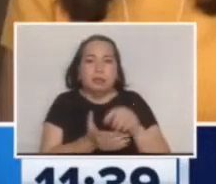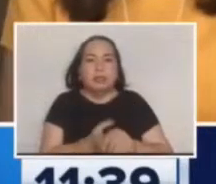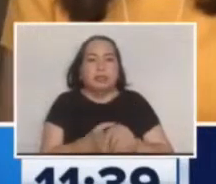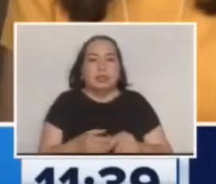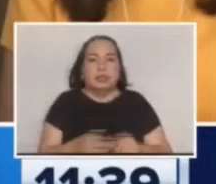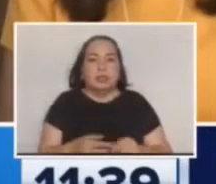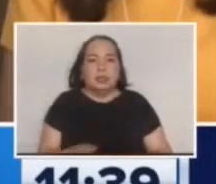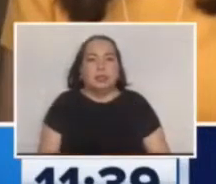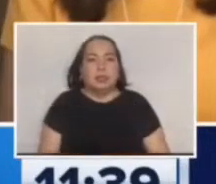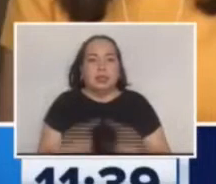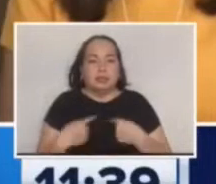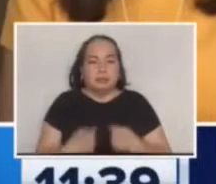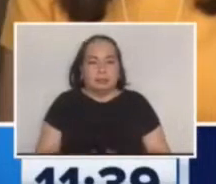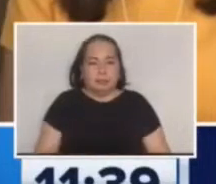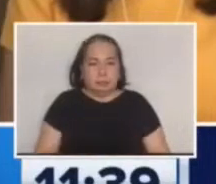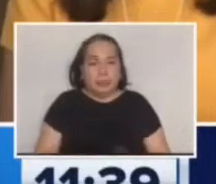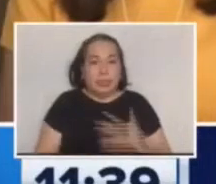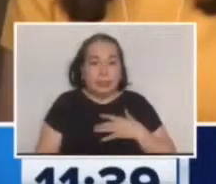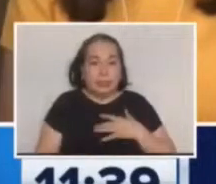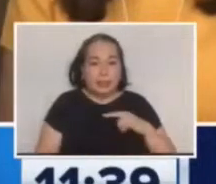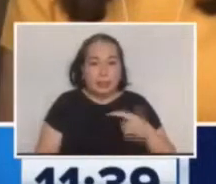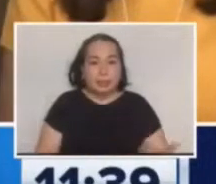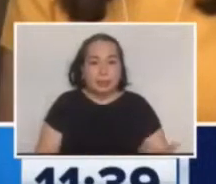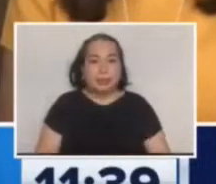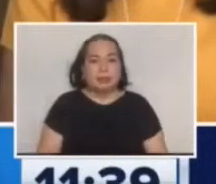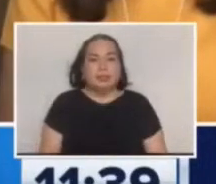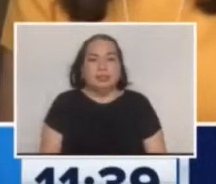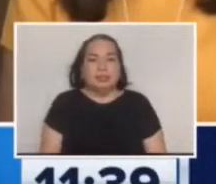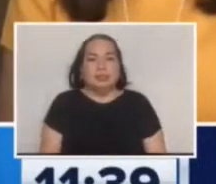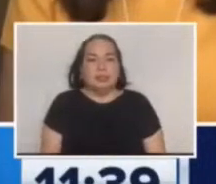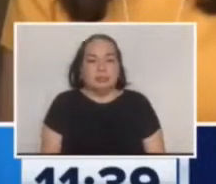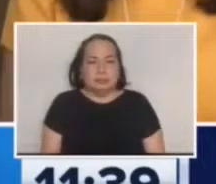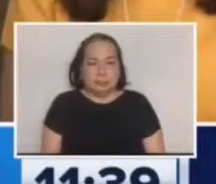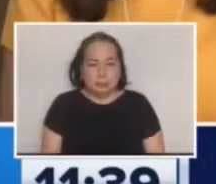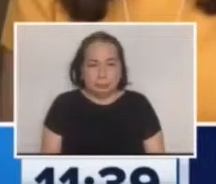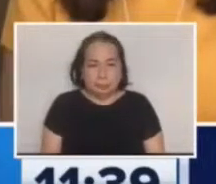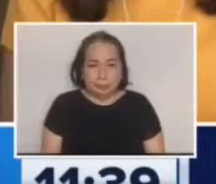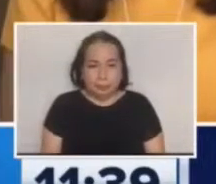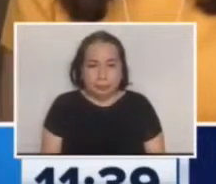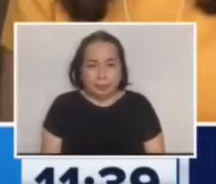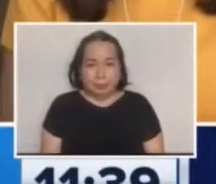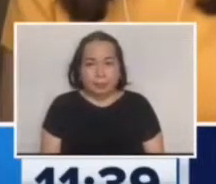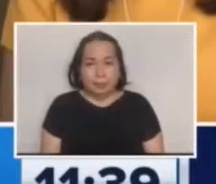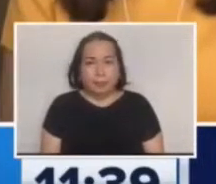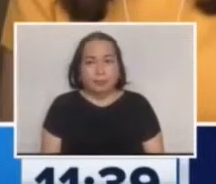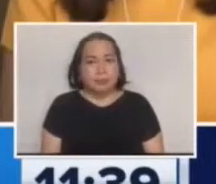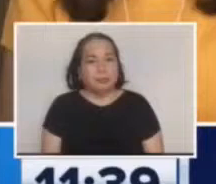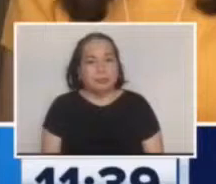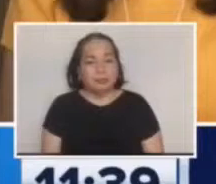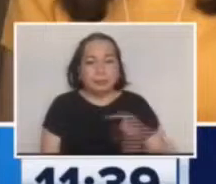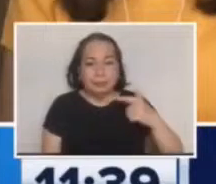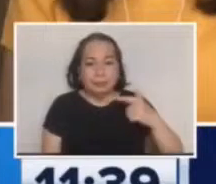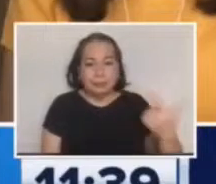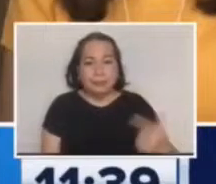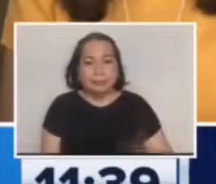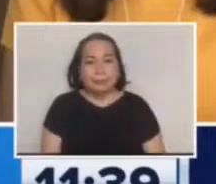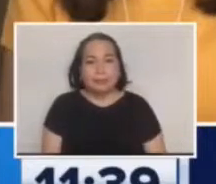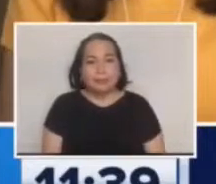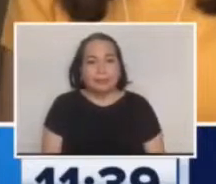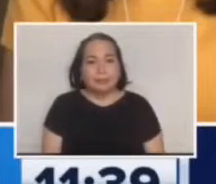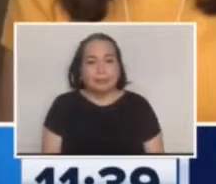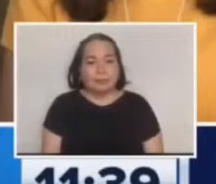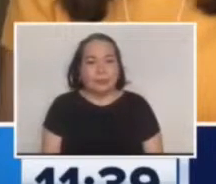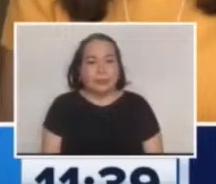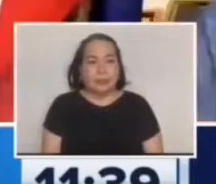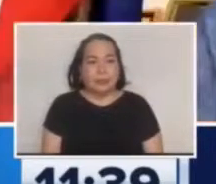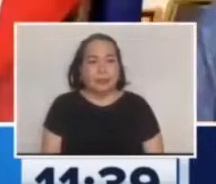How do we transact business now? E di dapat mas maganda sana, we have to put everything online. Paano natin i-deliver sa mga